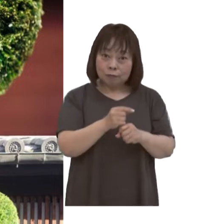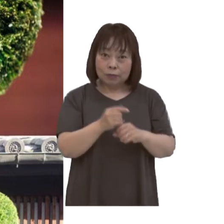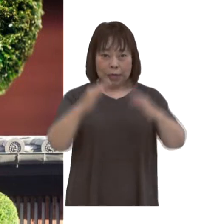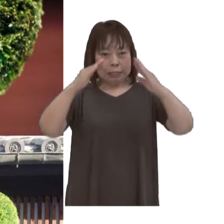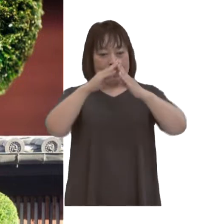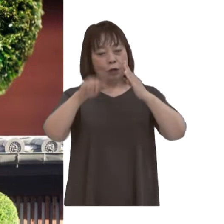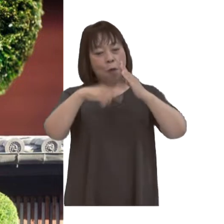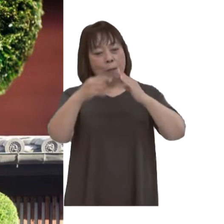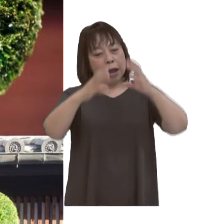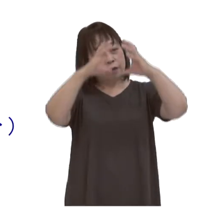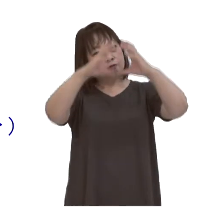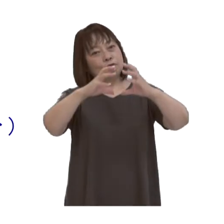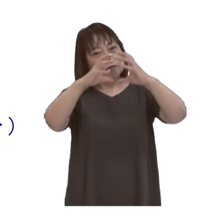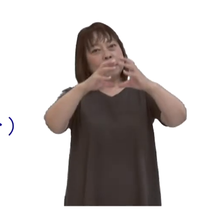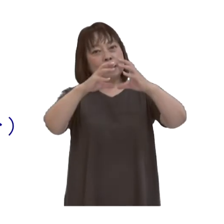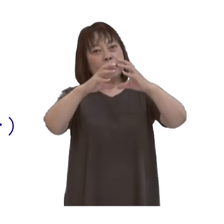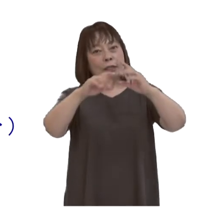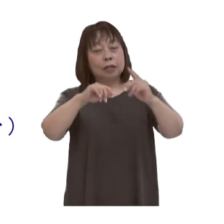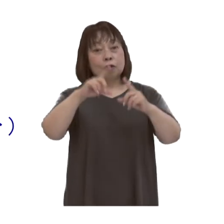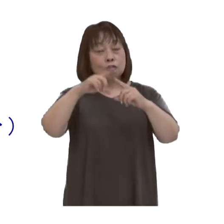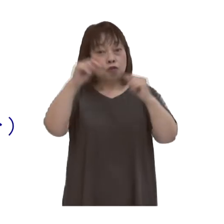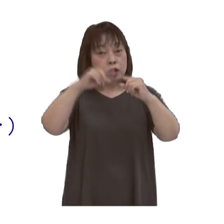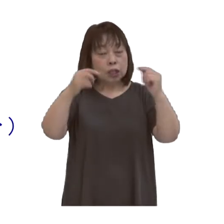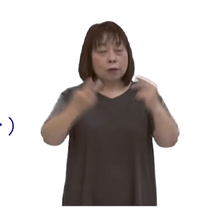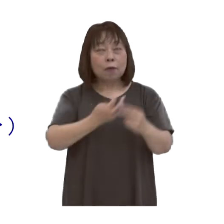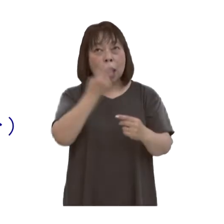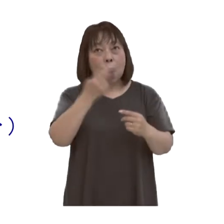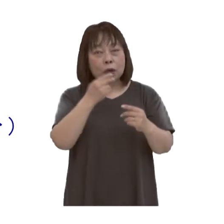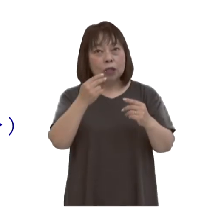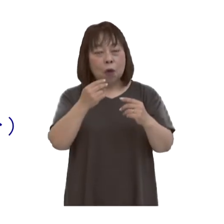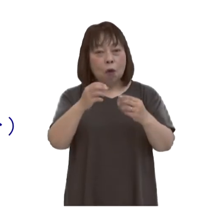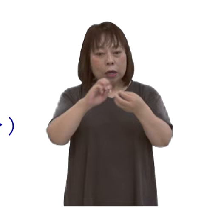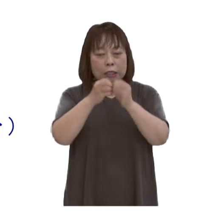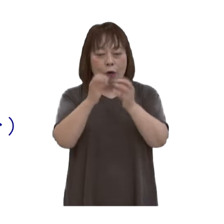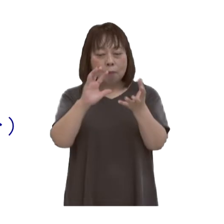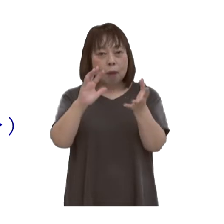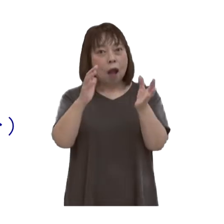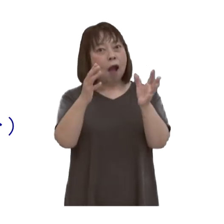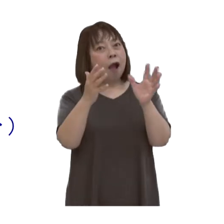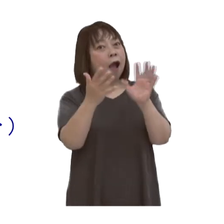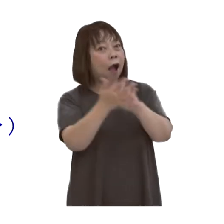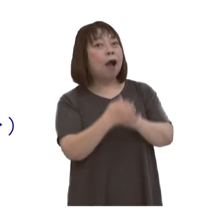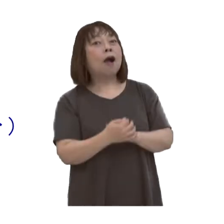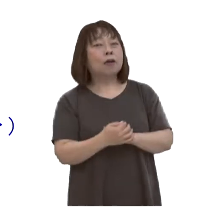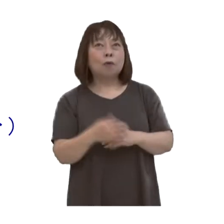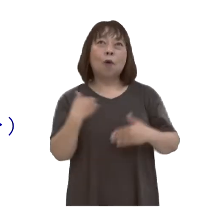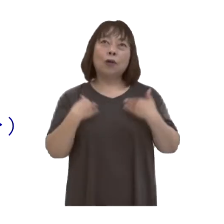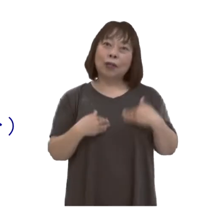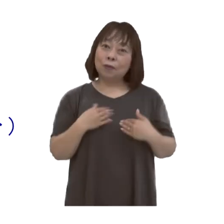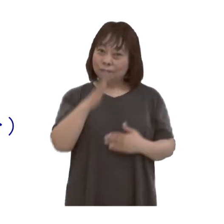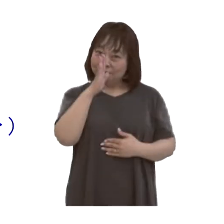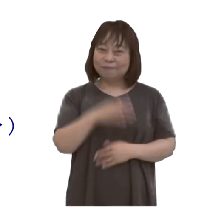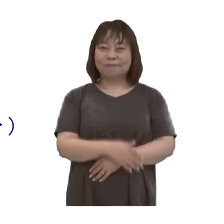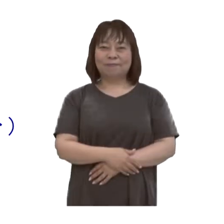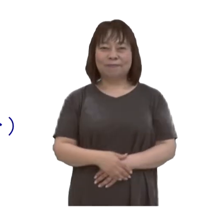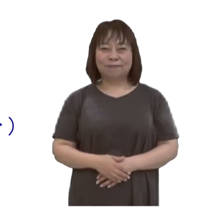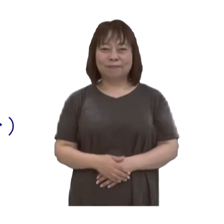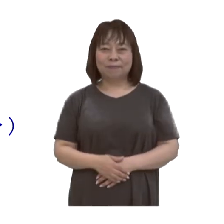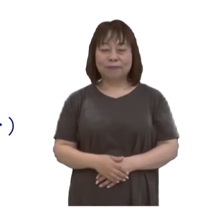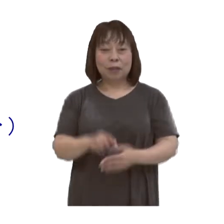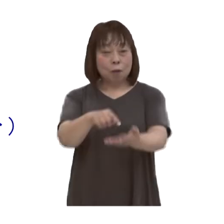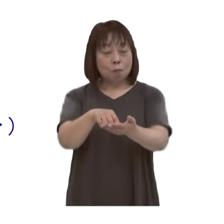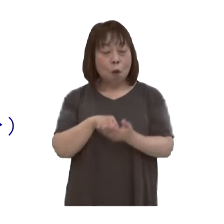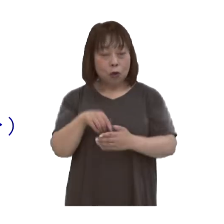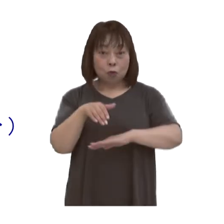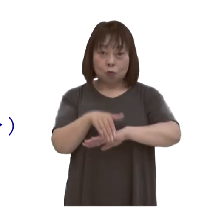下げ、杉の香りと変わりゆく杉玉の色の変化をご家庭でお楽しみください。申し